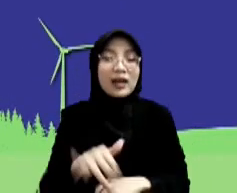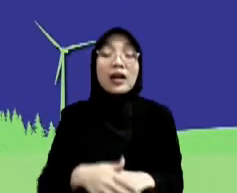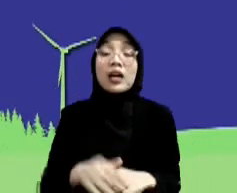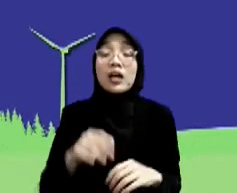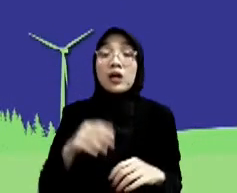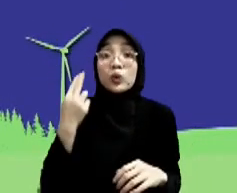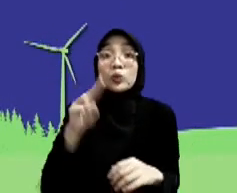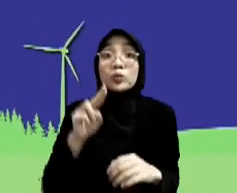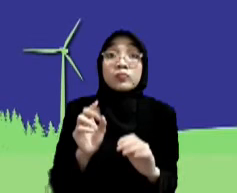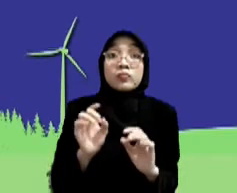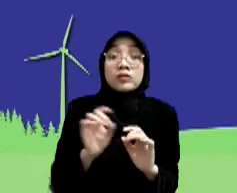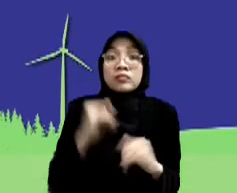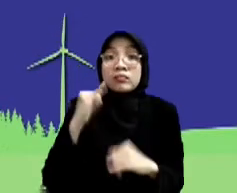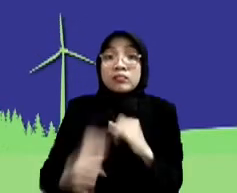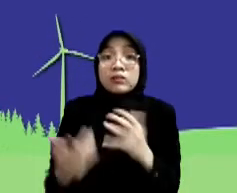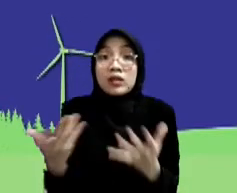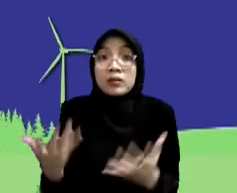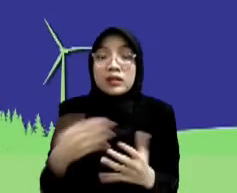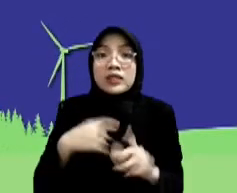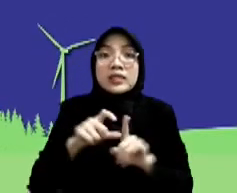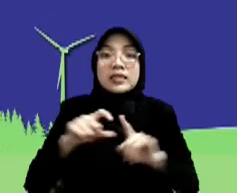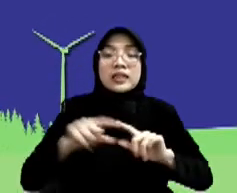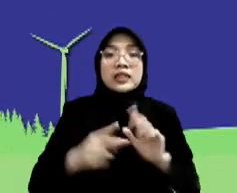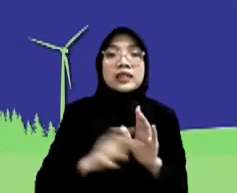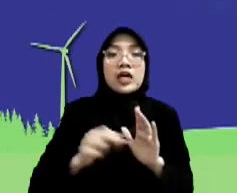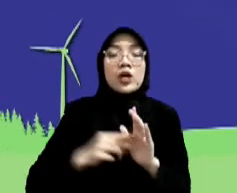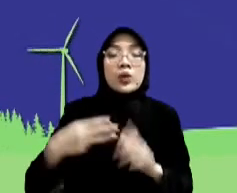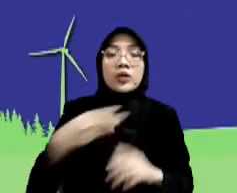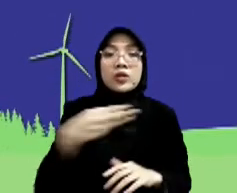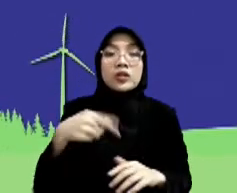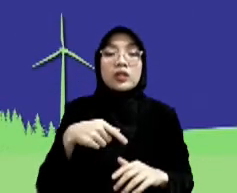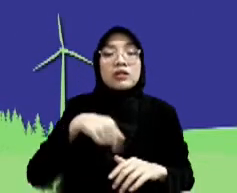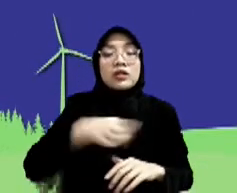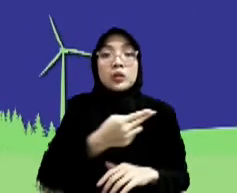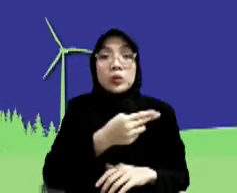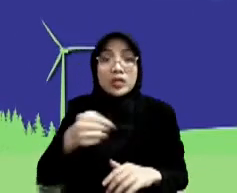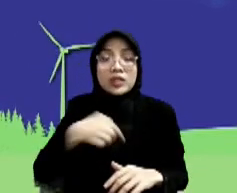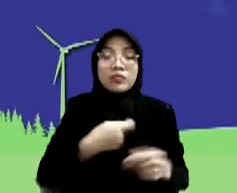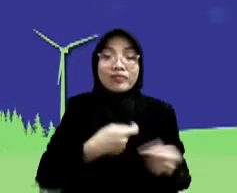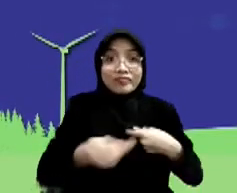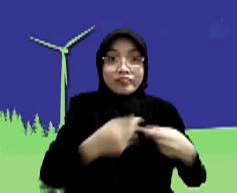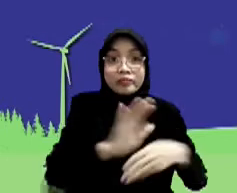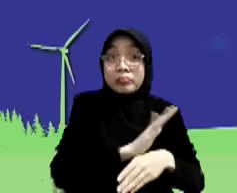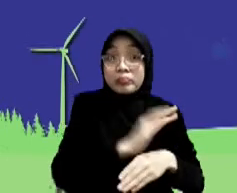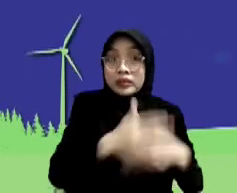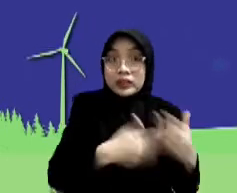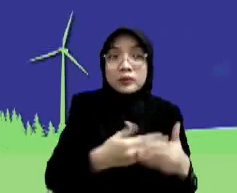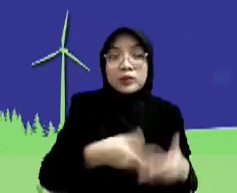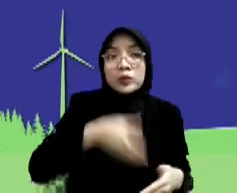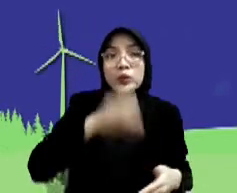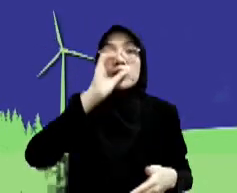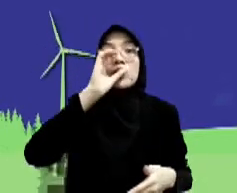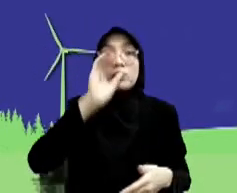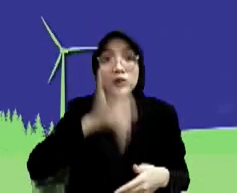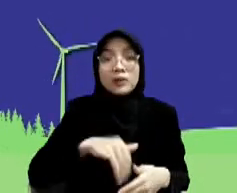on top of that karena di Danon Indonesia sendiri as a bisnis selain eh apa namanya eh memproduksi air minum ya E lewat